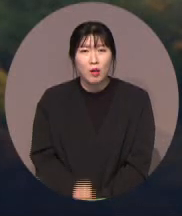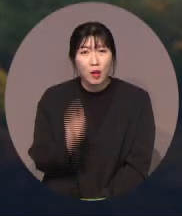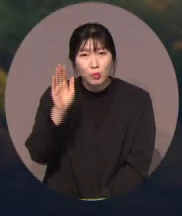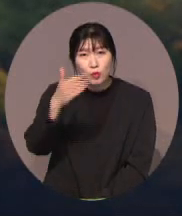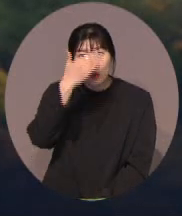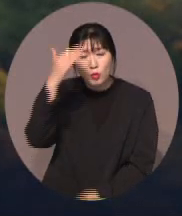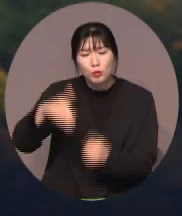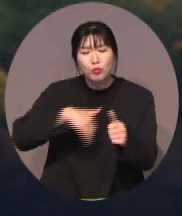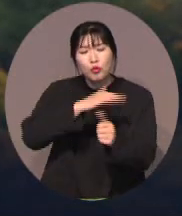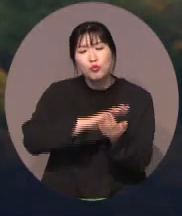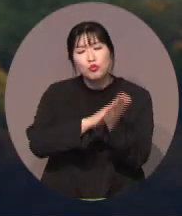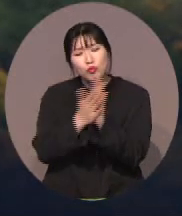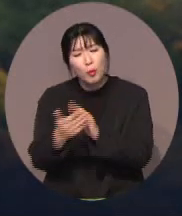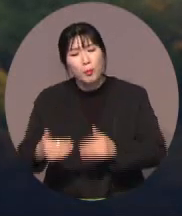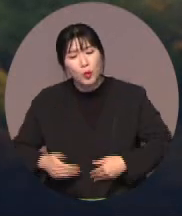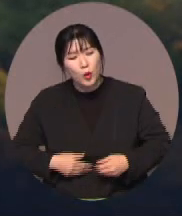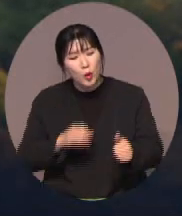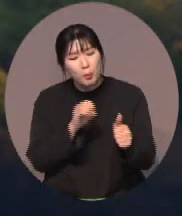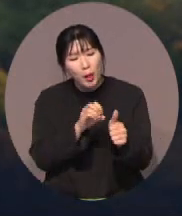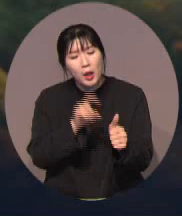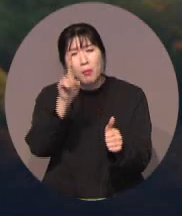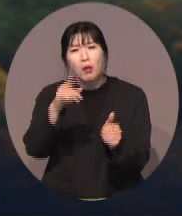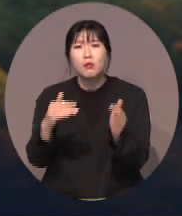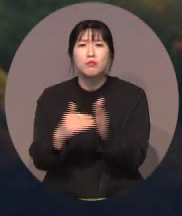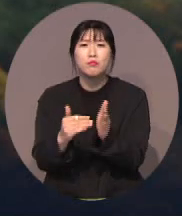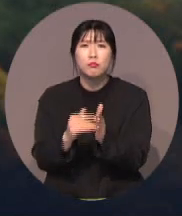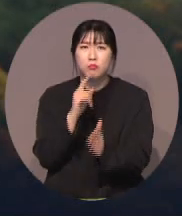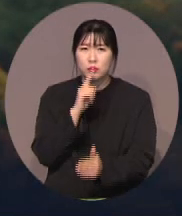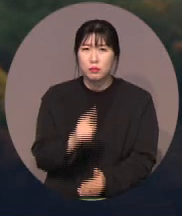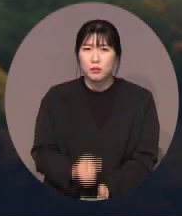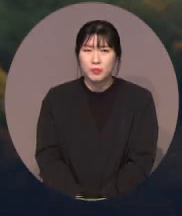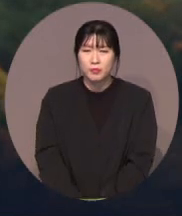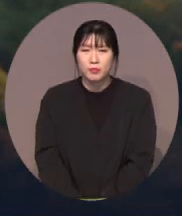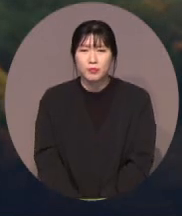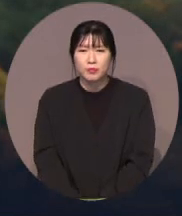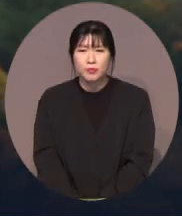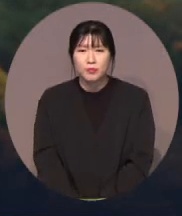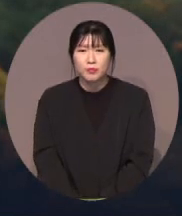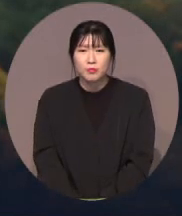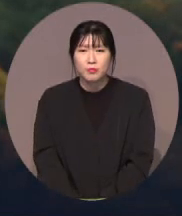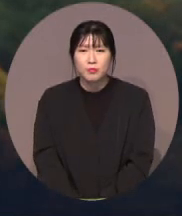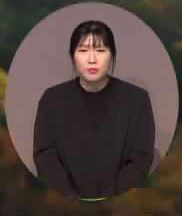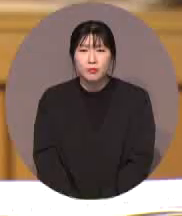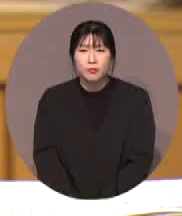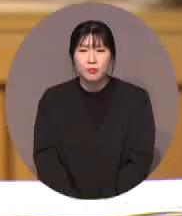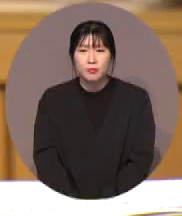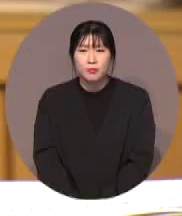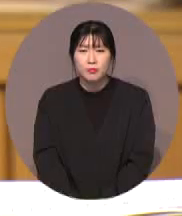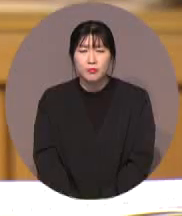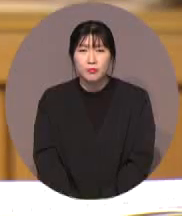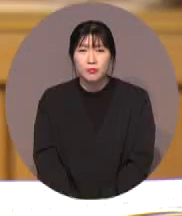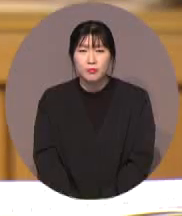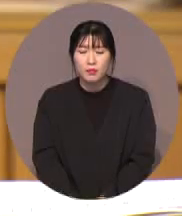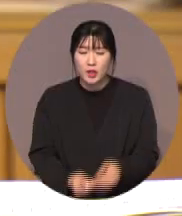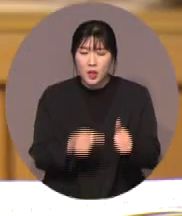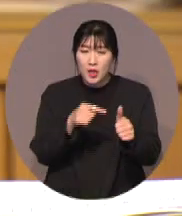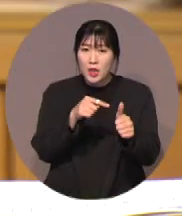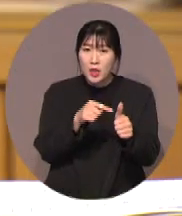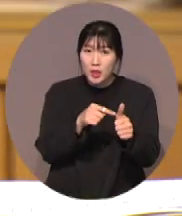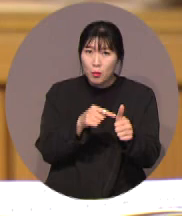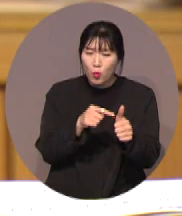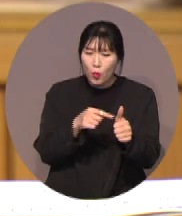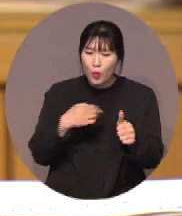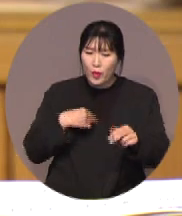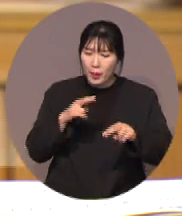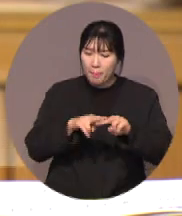그리고 좀 젊은 분위기로 가는 게 좋지 않겠냐. 그 정도는 얘기했죠. 김 후보가 후보를